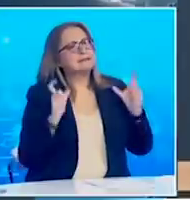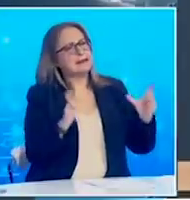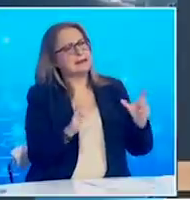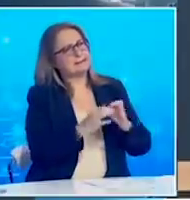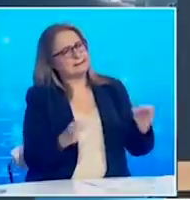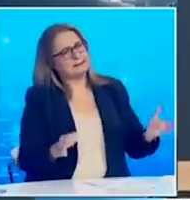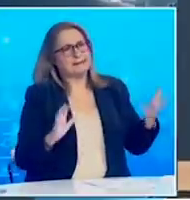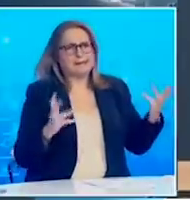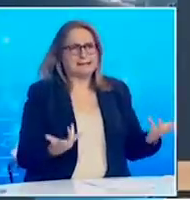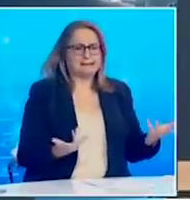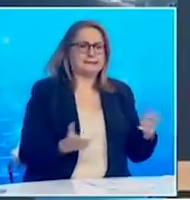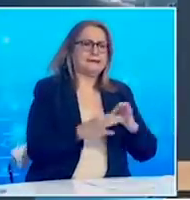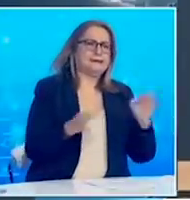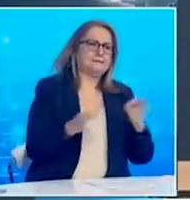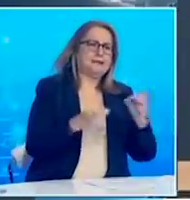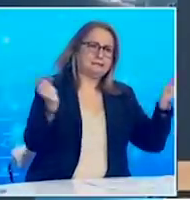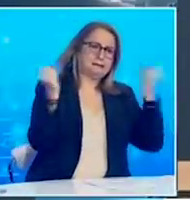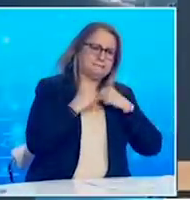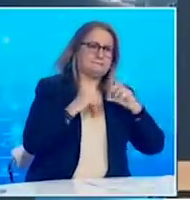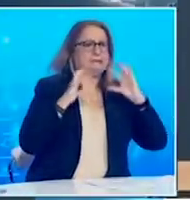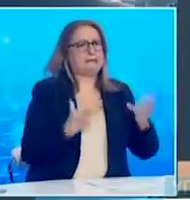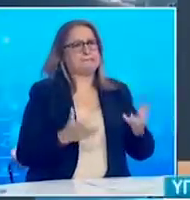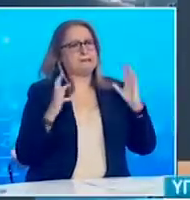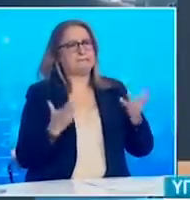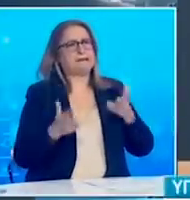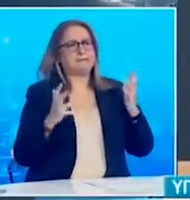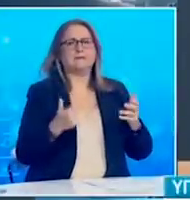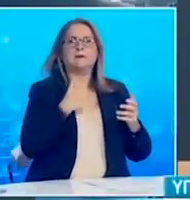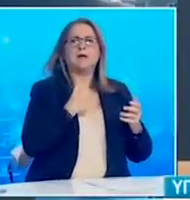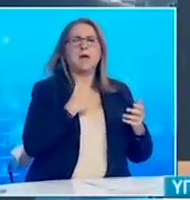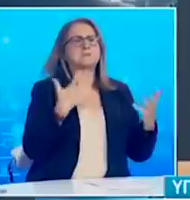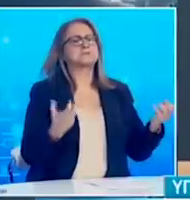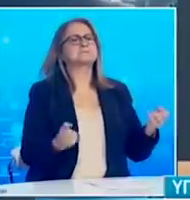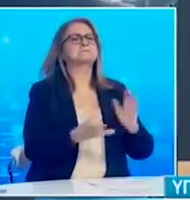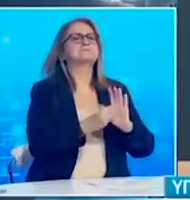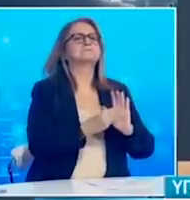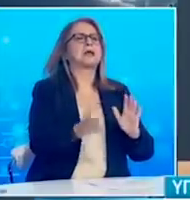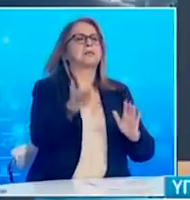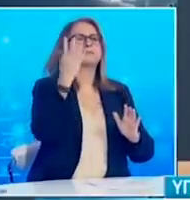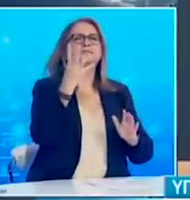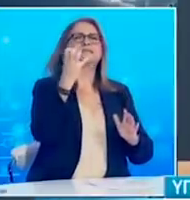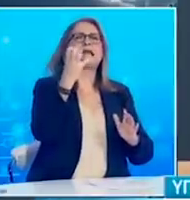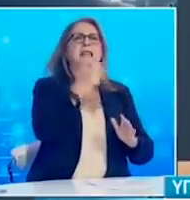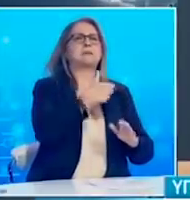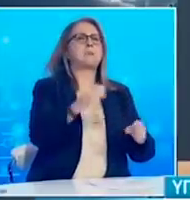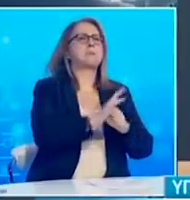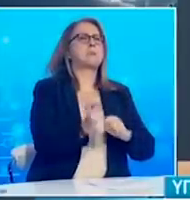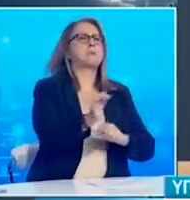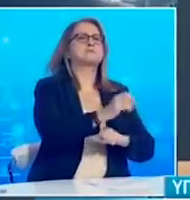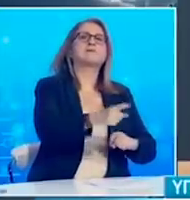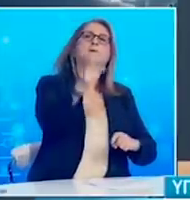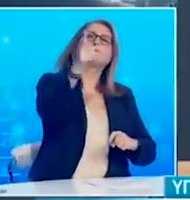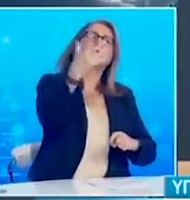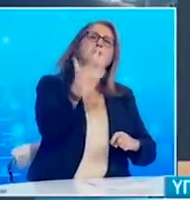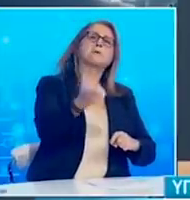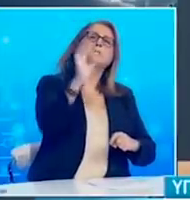γιατί υπάρχουν περιοριστικά μέσα για μας. Εμείς έχουμε π.χ. λέω ένα παράδειγμα 40 κρούσματα, ενώ μια άλλη περιοχή έχει